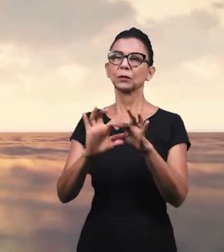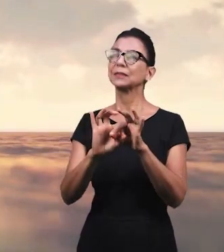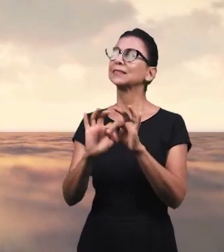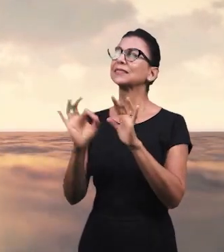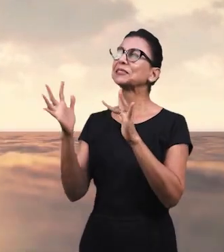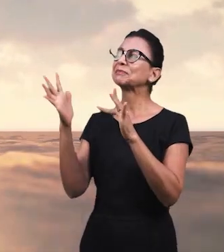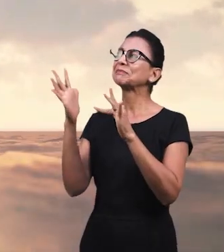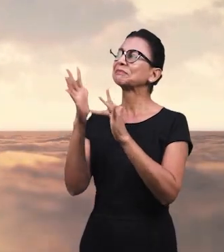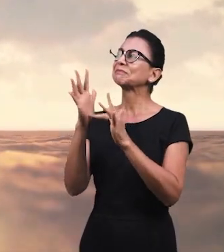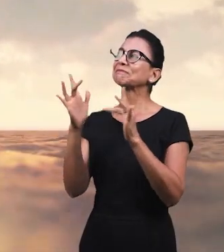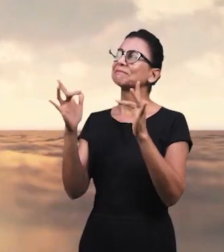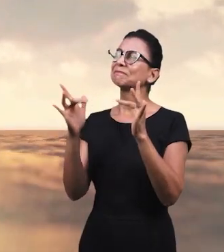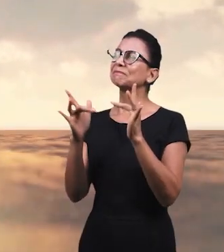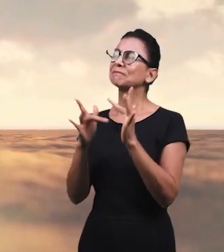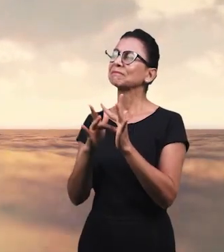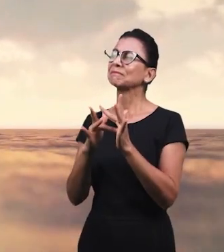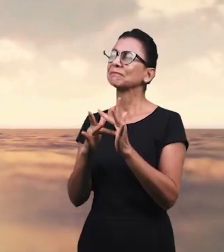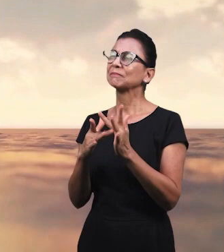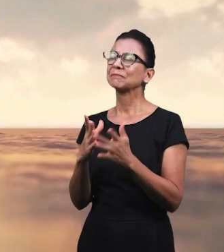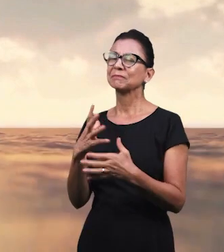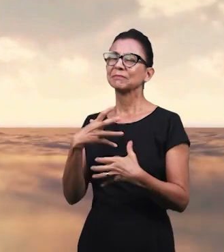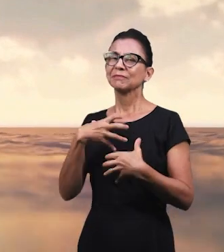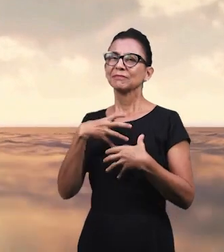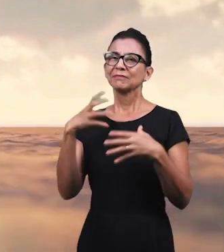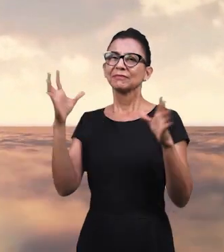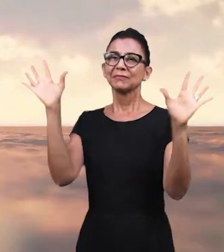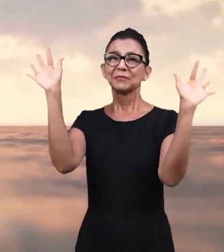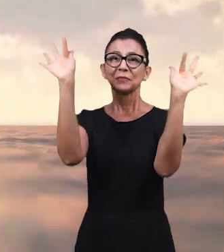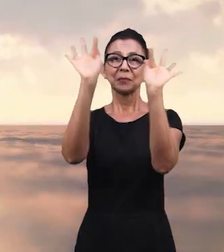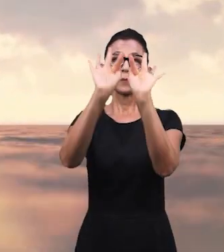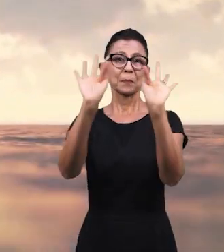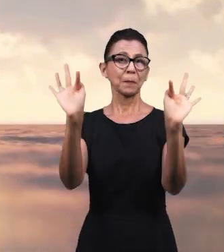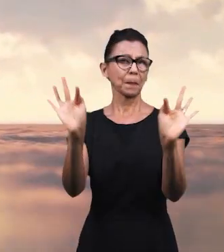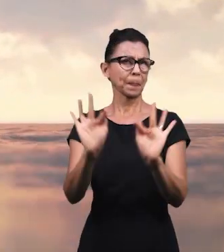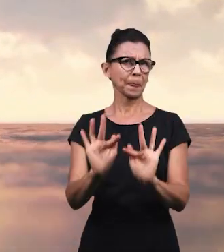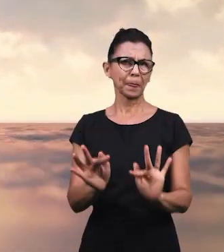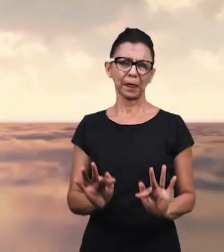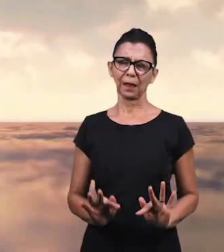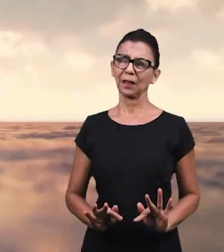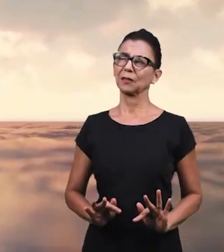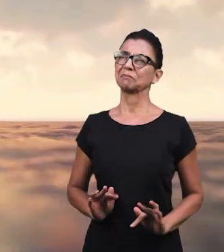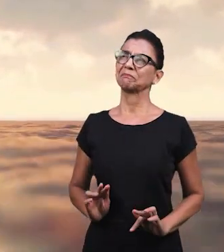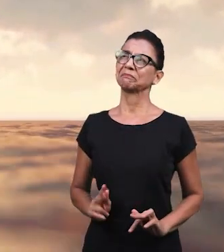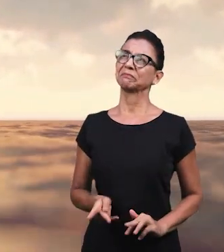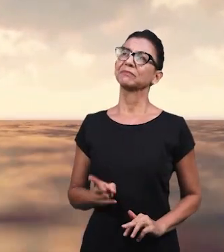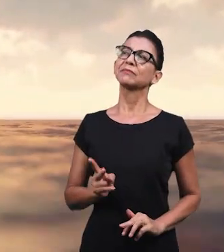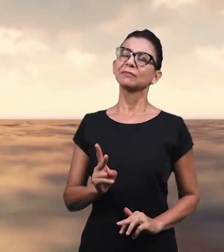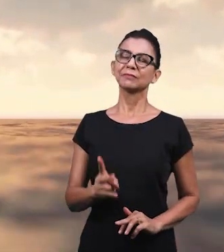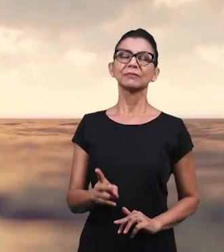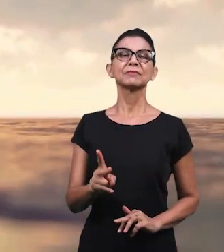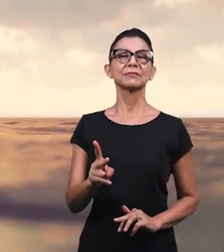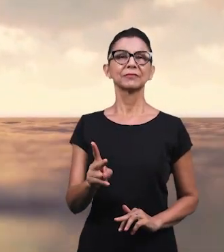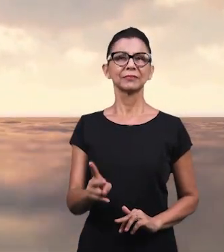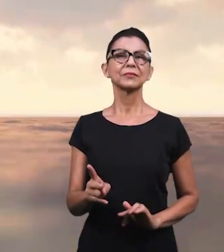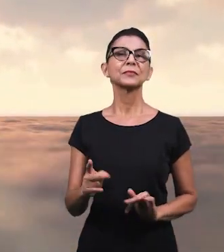познать или пройти, я все равно буду всегда счастлив с Иисусом.